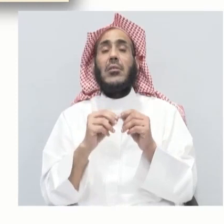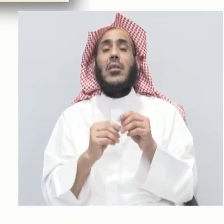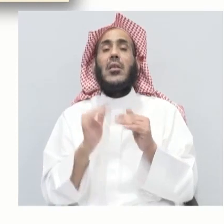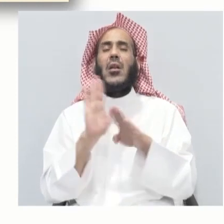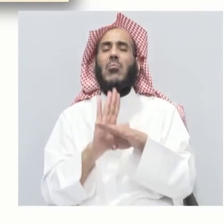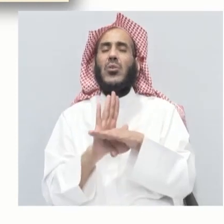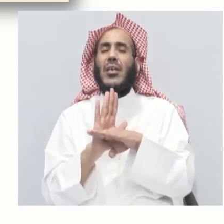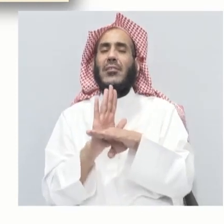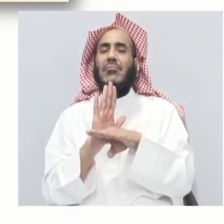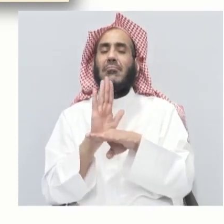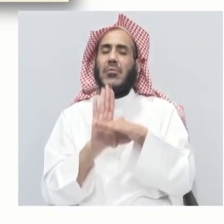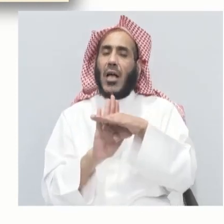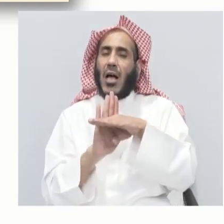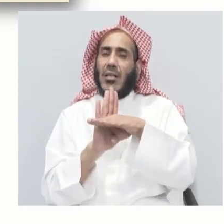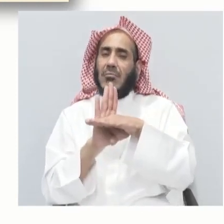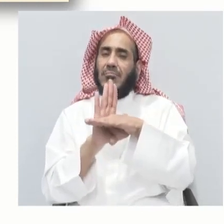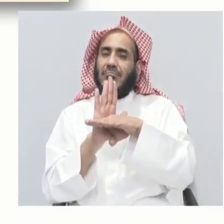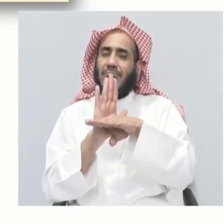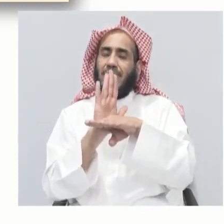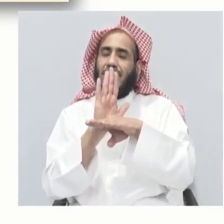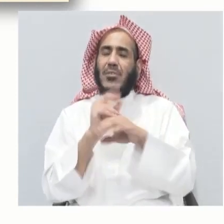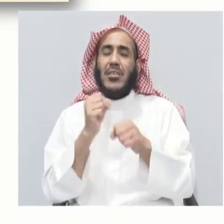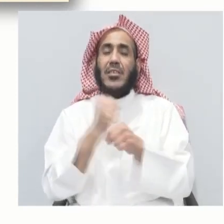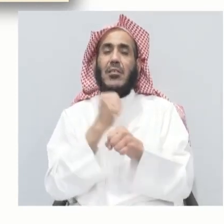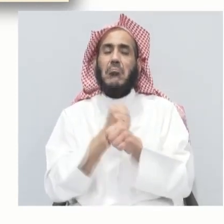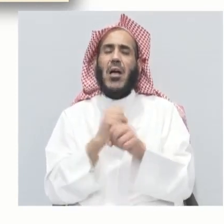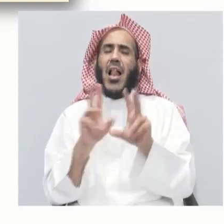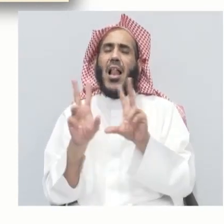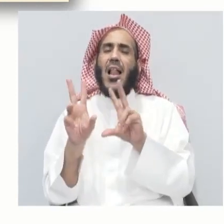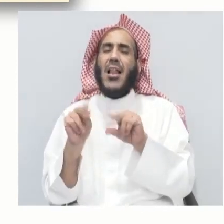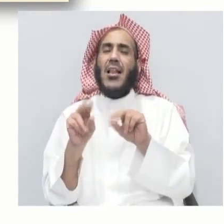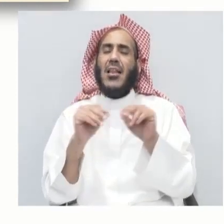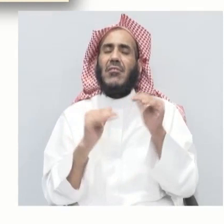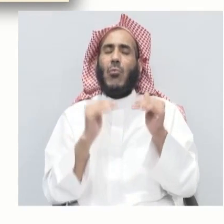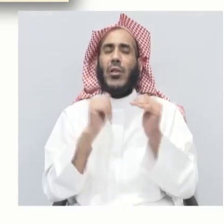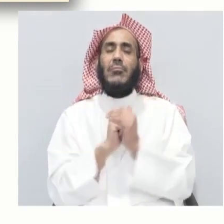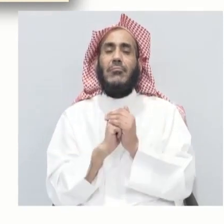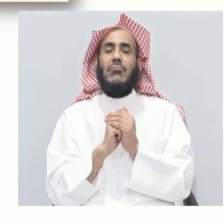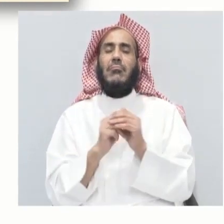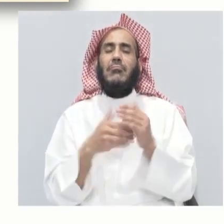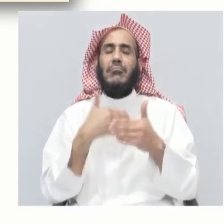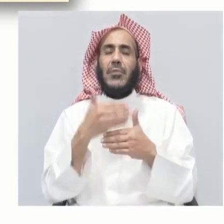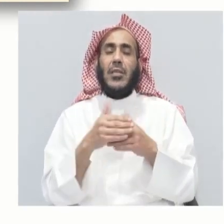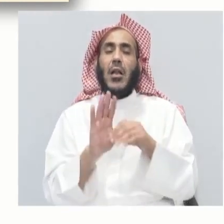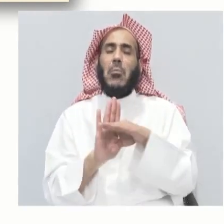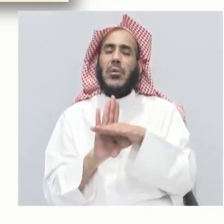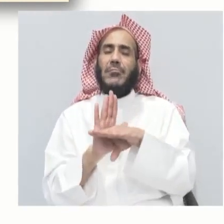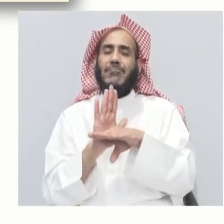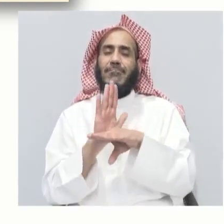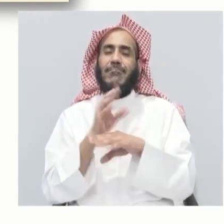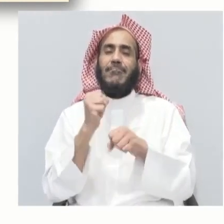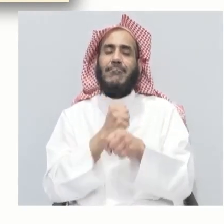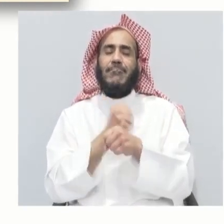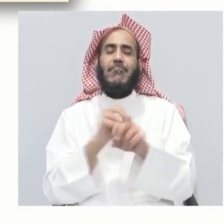مازال ماذا صاعد فمعناه ساستخدم نفس ماذا المعادله بالتالي المصعد صاعد اذا ساستخدم